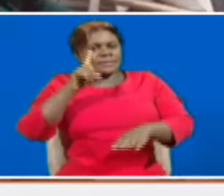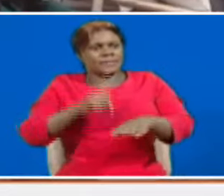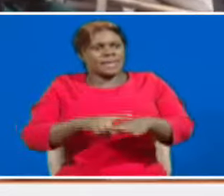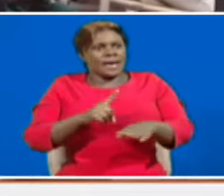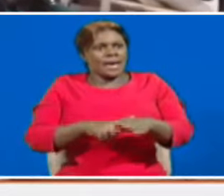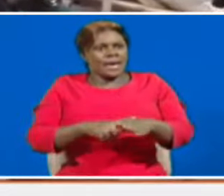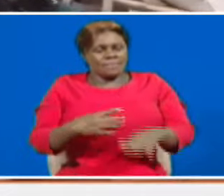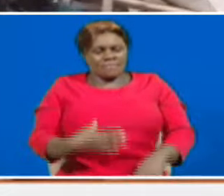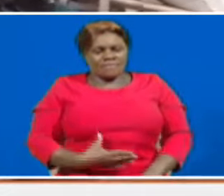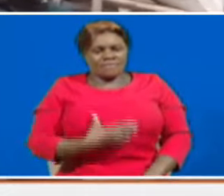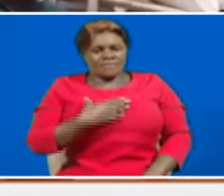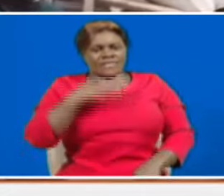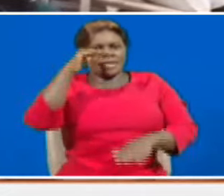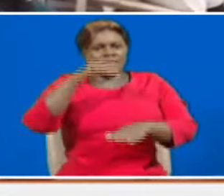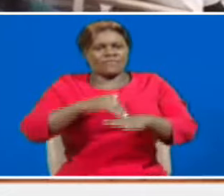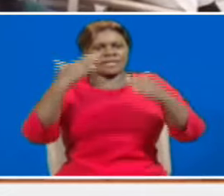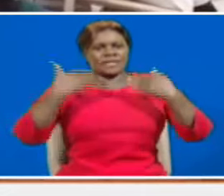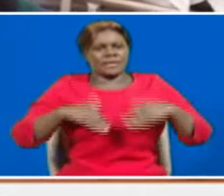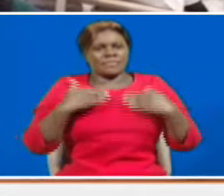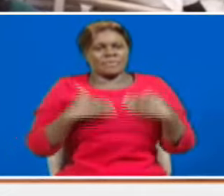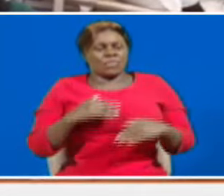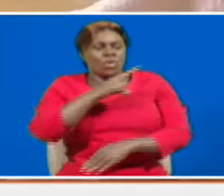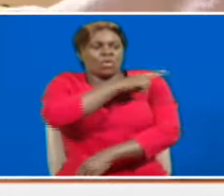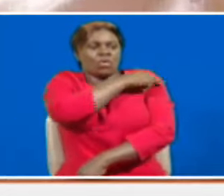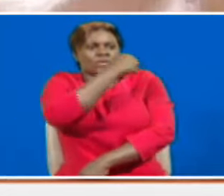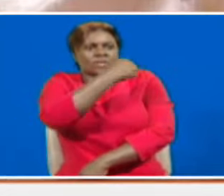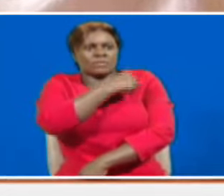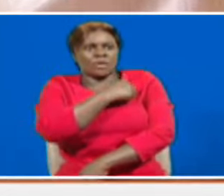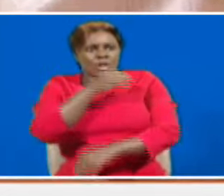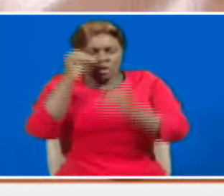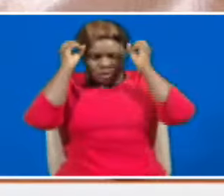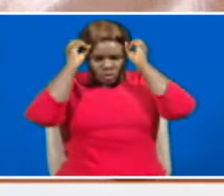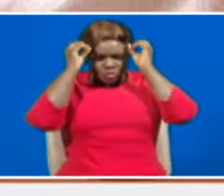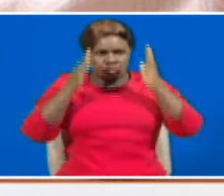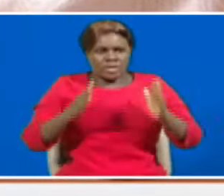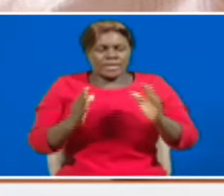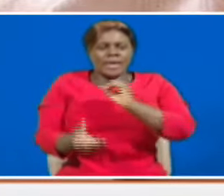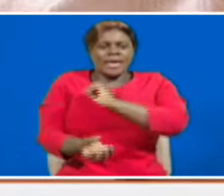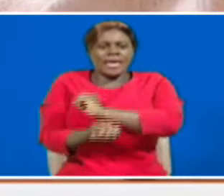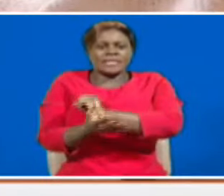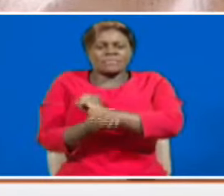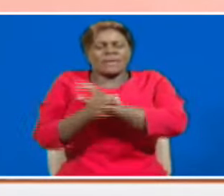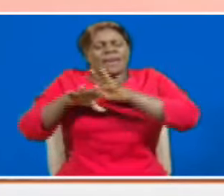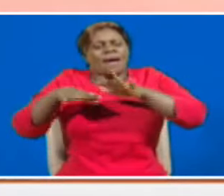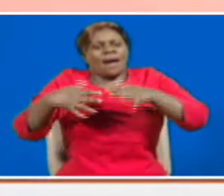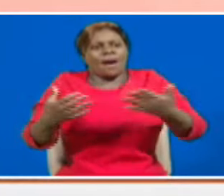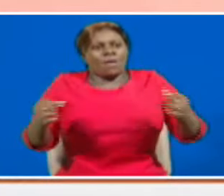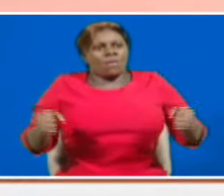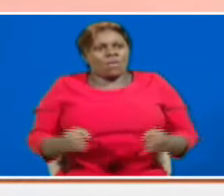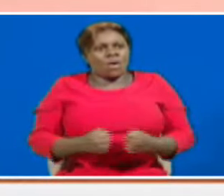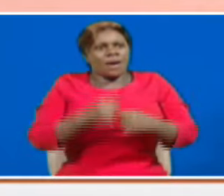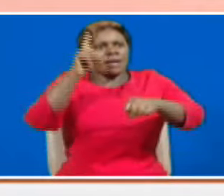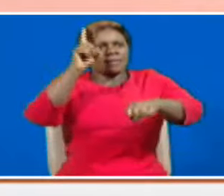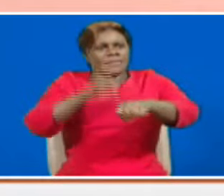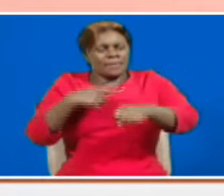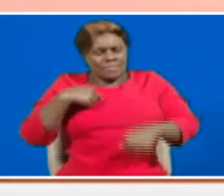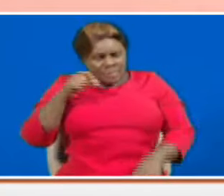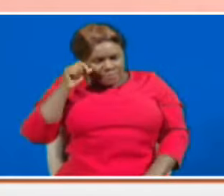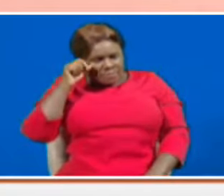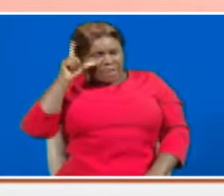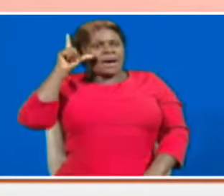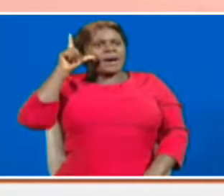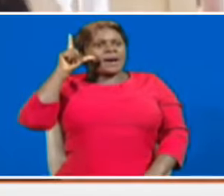alipotembelea waathiriwa katika hospitali ya rufaa ya Moi, huku wanafunzi wakisimulia kuhusu ajali hiyo. The moment I woke up